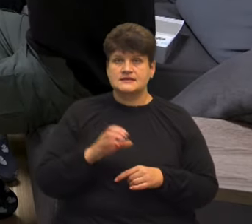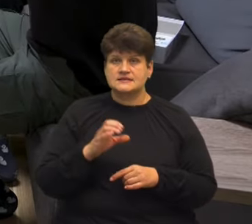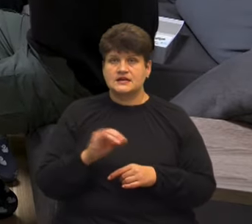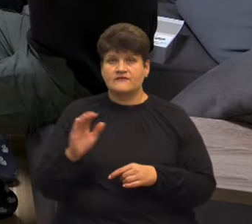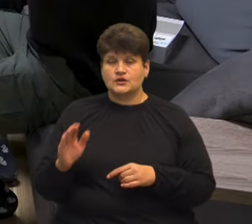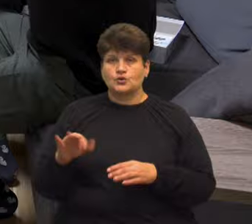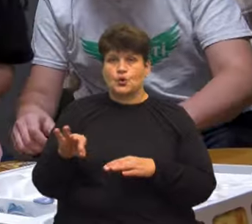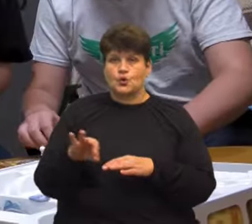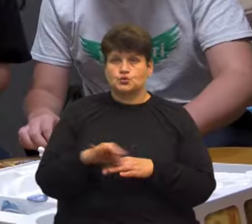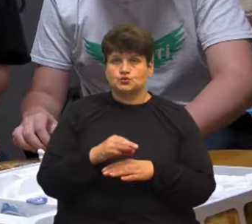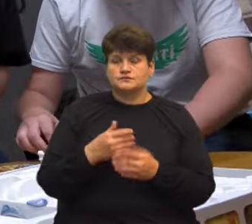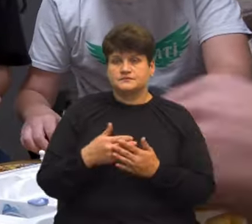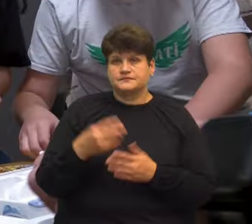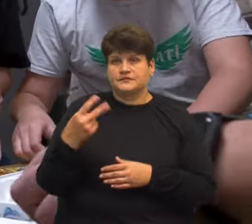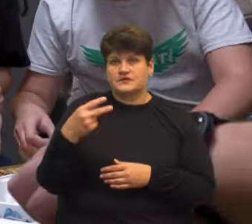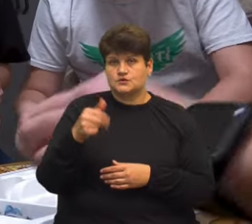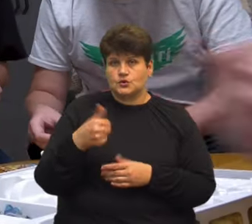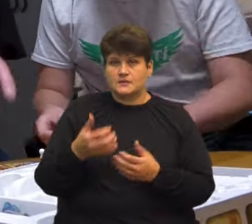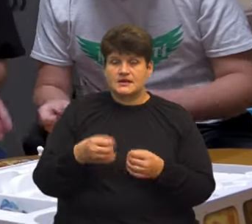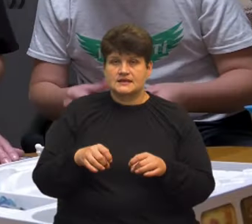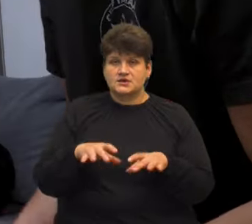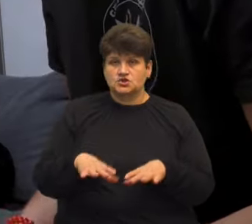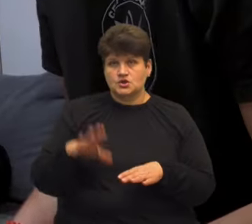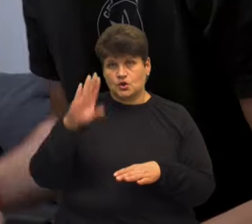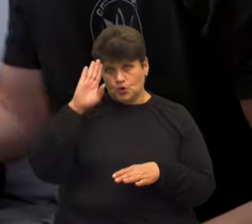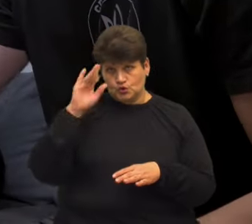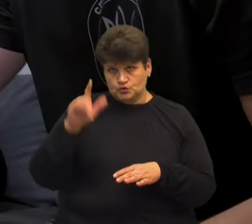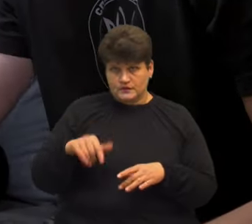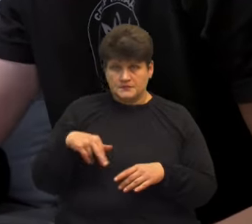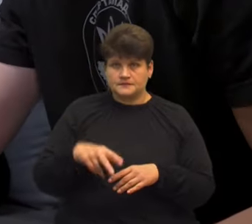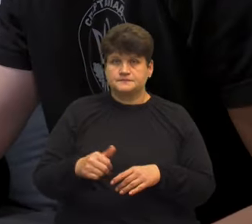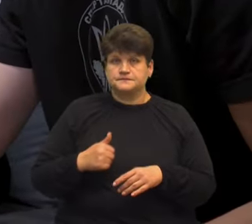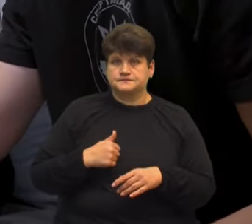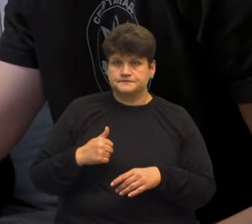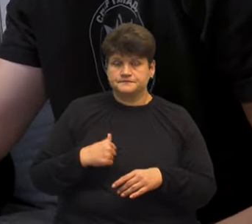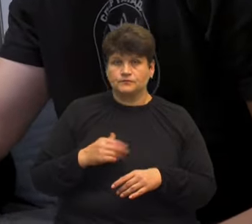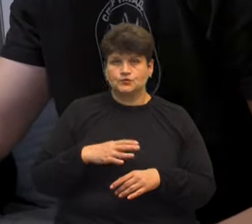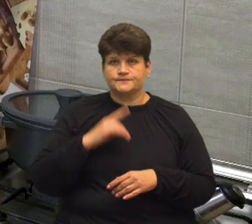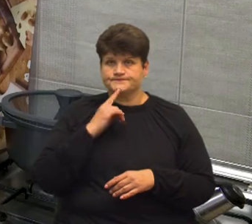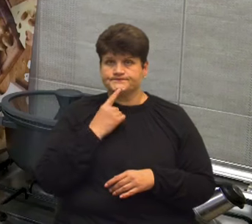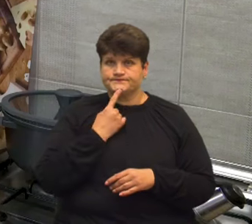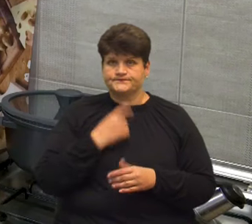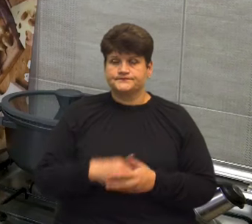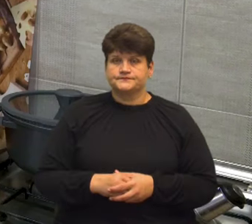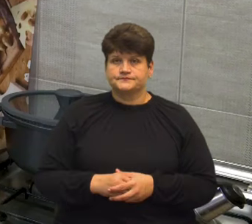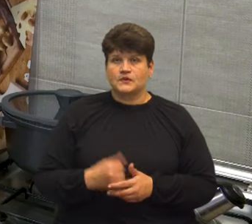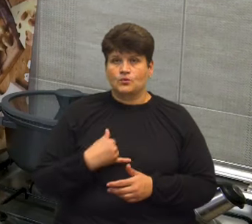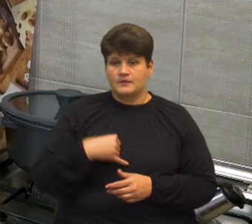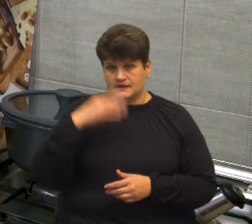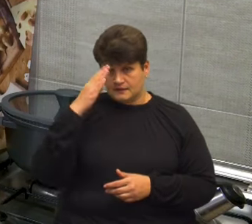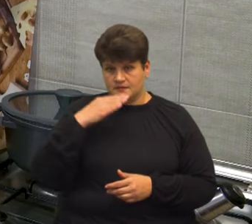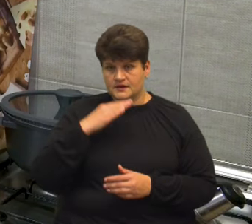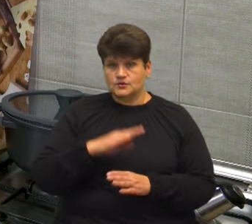одружені майже 20 років. Прийняти рішення чоловіка піти до Збройних сил, каже, було нелегко. У мене батько загинув